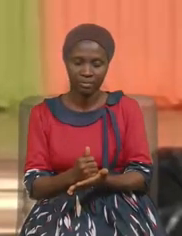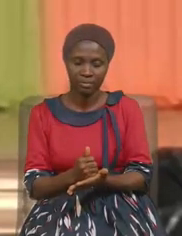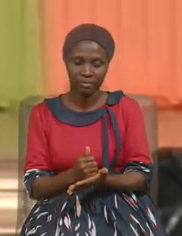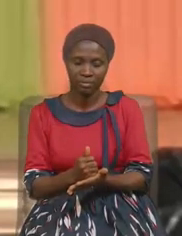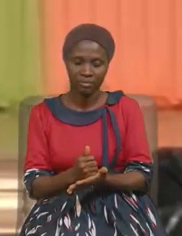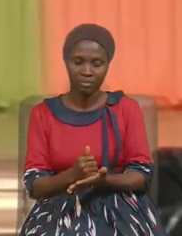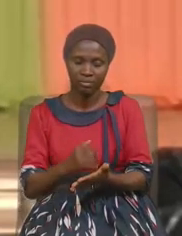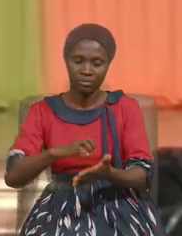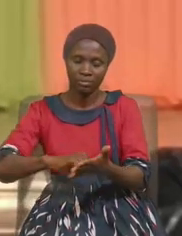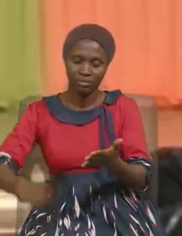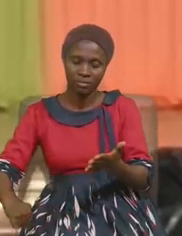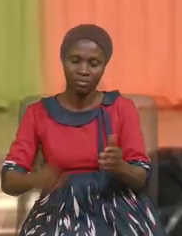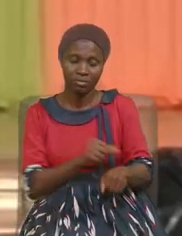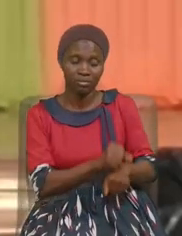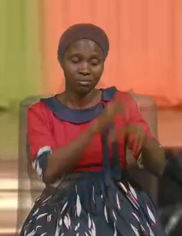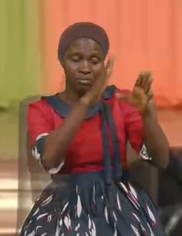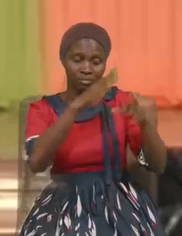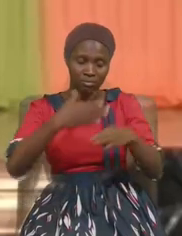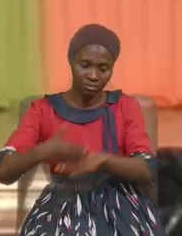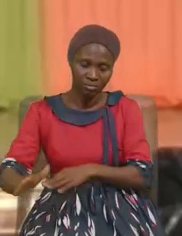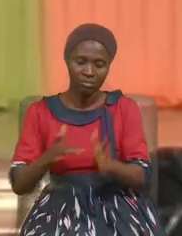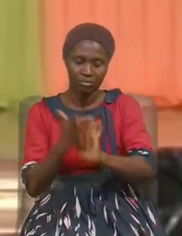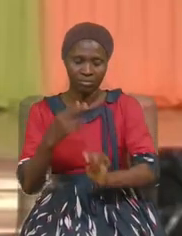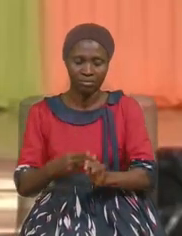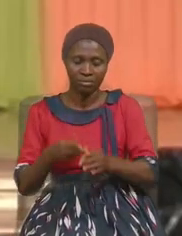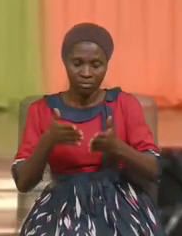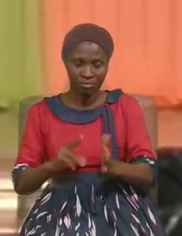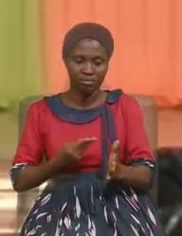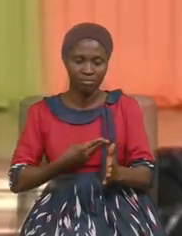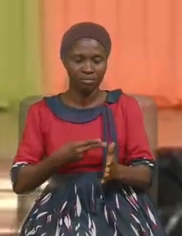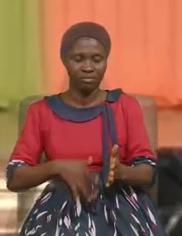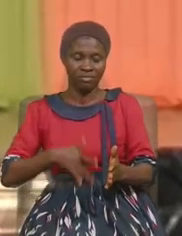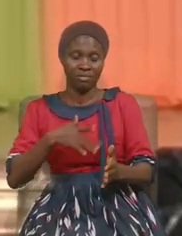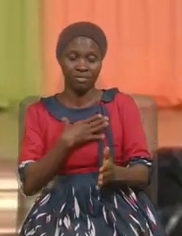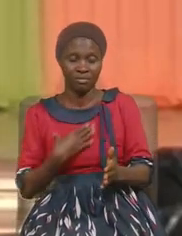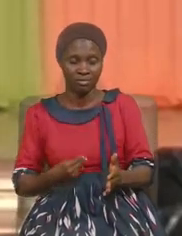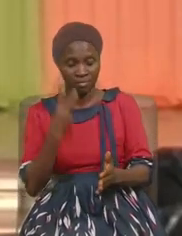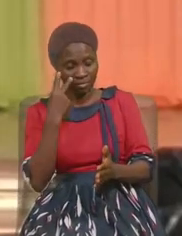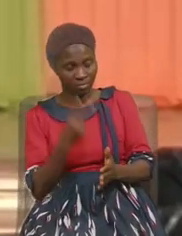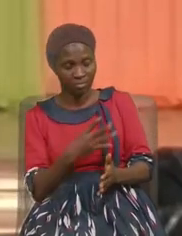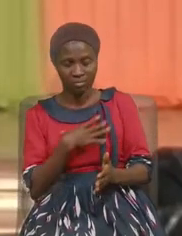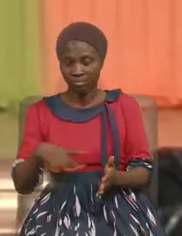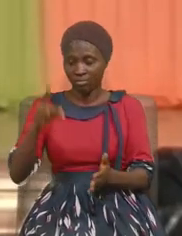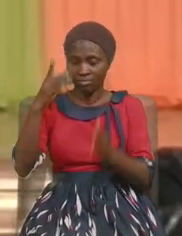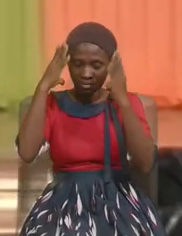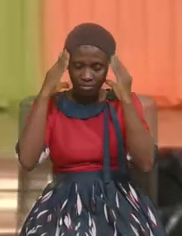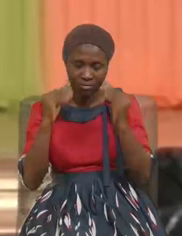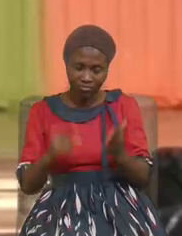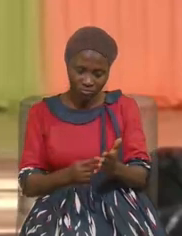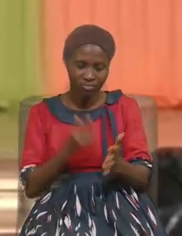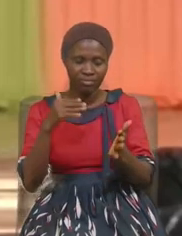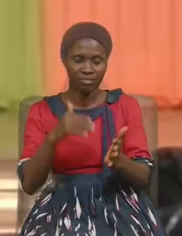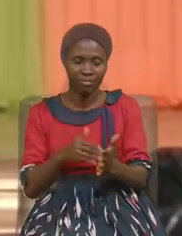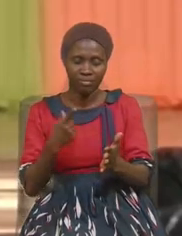Déplace les montagnes que nous ressentons et que nous voyons expérimenter une fois encore